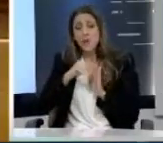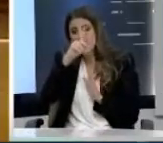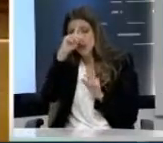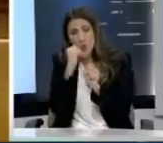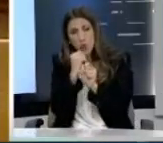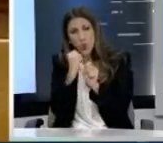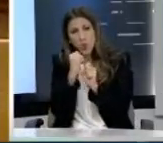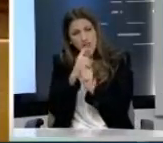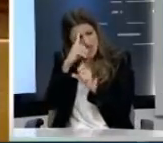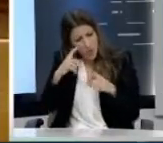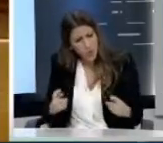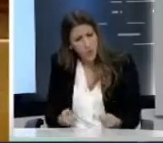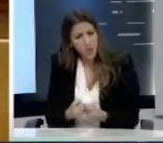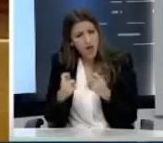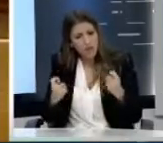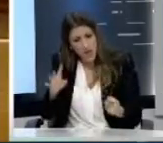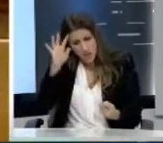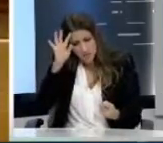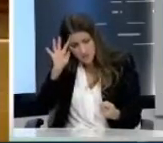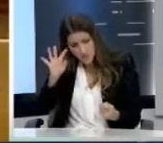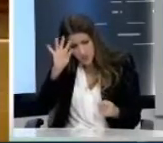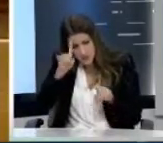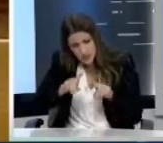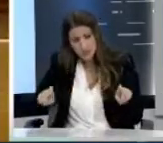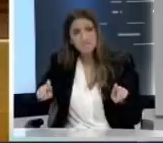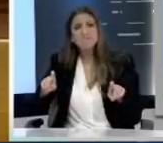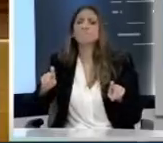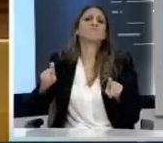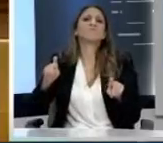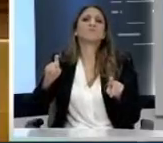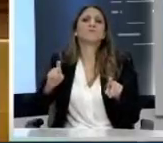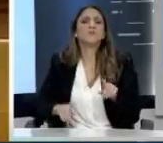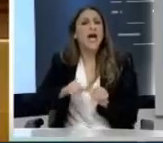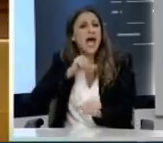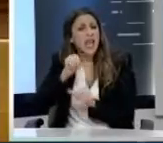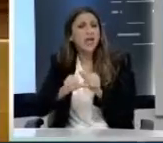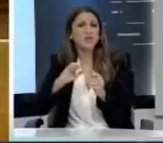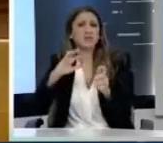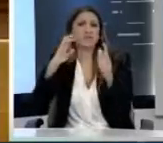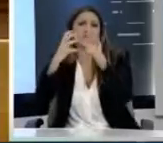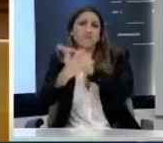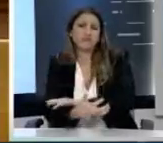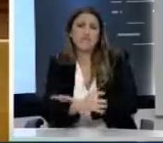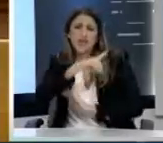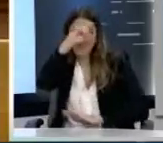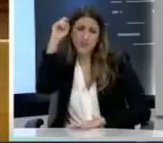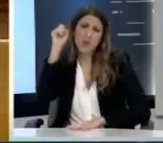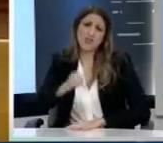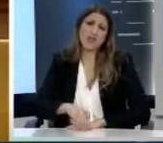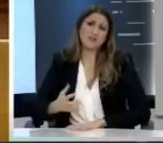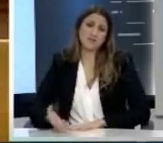δουλειά χρειάζεται για να μπορώ, χρειάστηκε για να μπορούμε να το αναστρέψουμε αυτό το πράγμα. Όλα αυτά είναι δύσκολα, αλλά ξέρετε